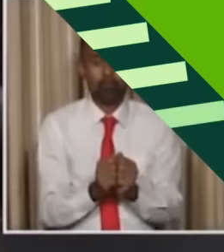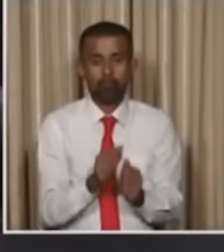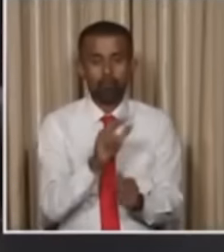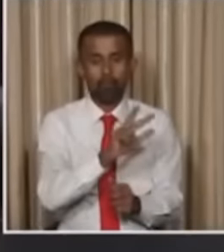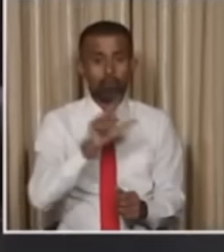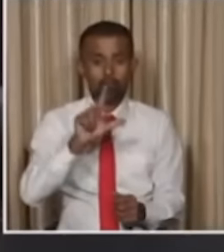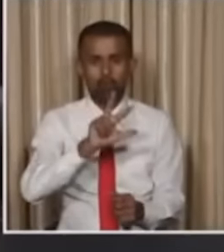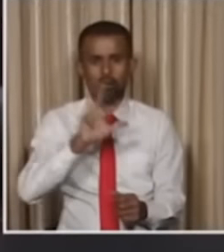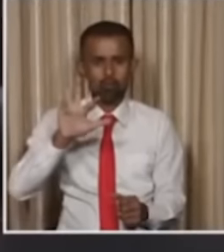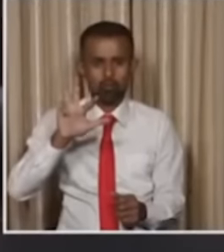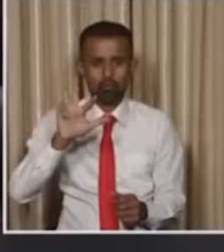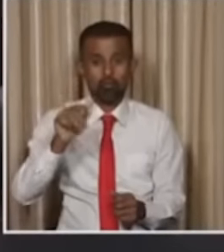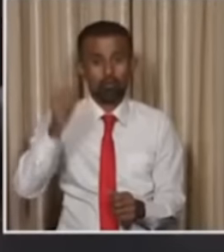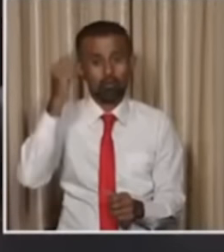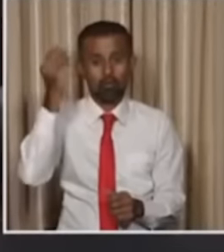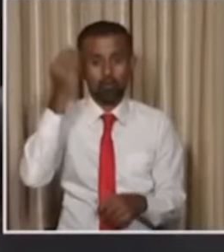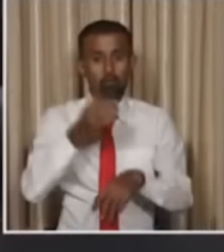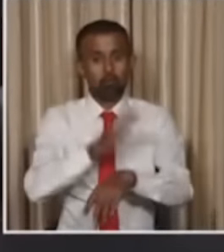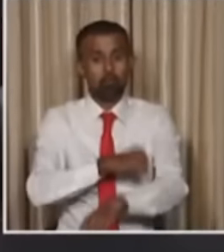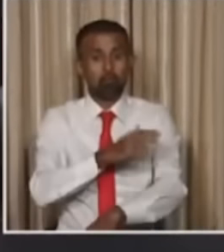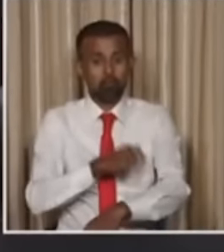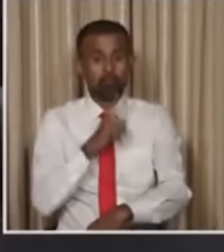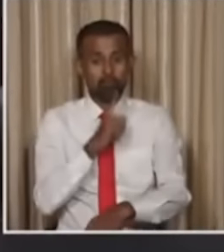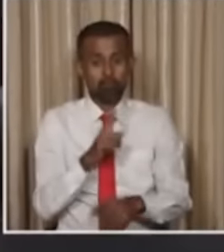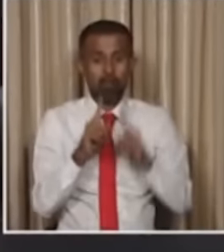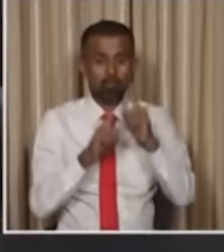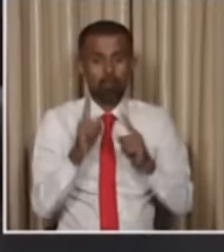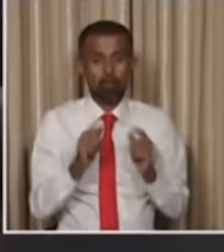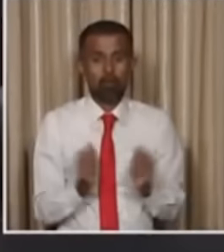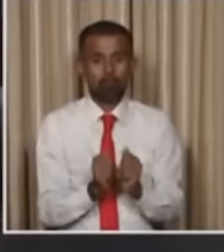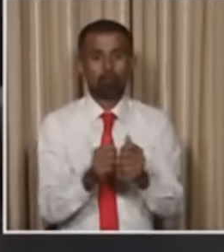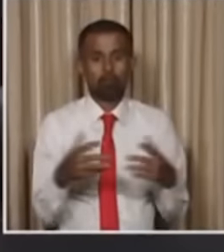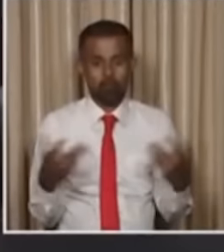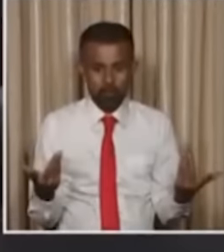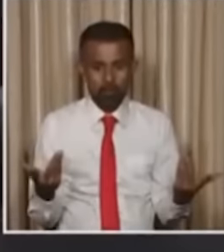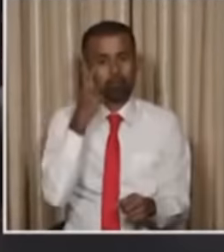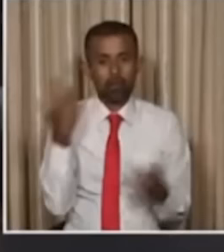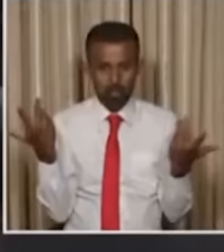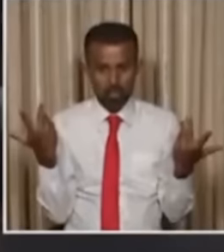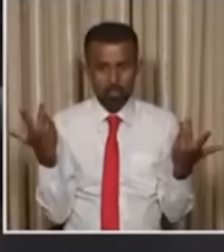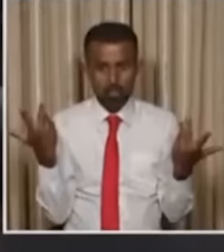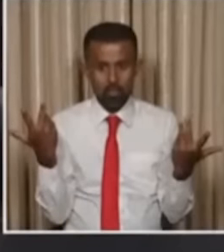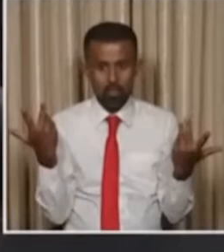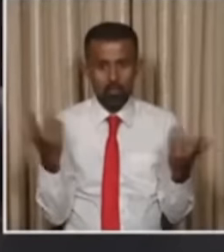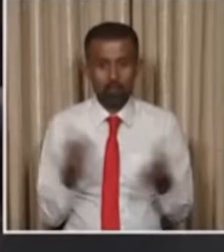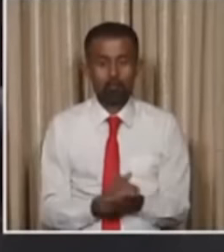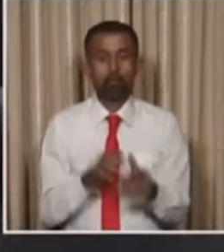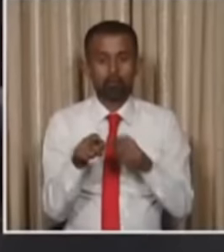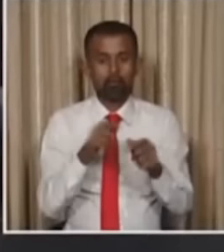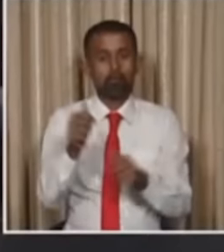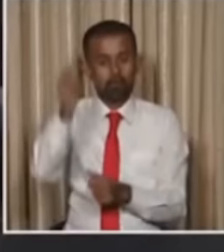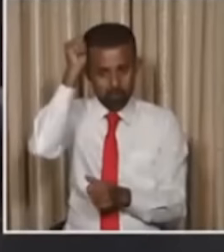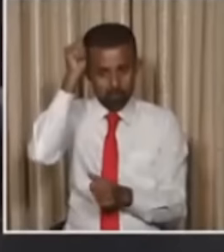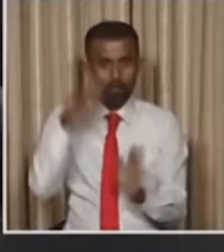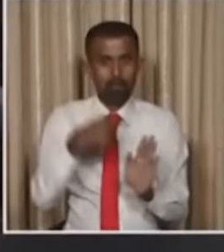87 89 ඒවා මතක් කර කර ඒවා ගැන කතා කරන එකෙන් පළක් නැහැ ගරු සභාපතිතුමා. හරි ඔහොම අතීතයක්